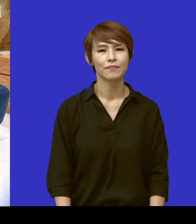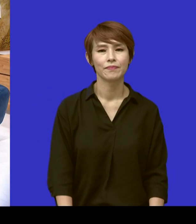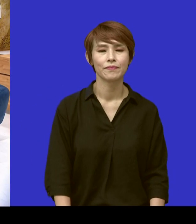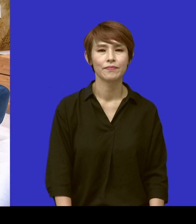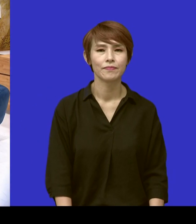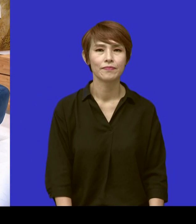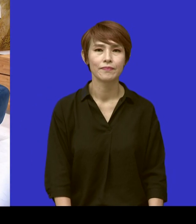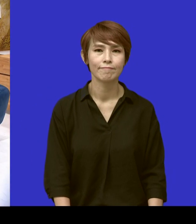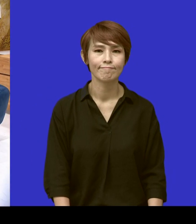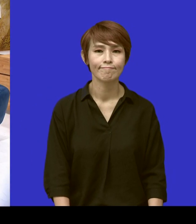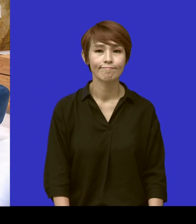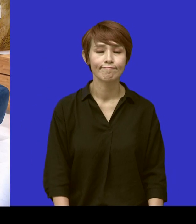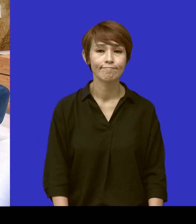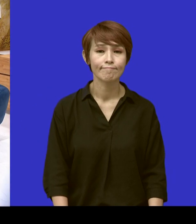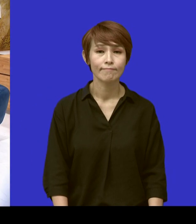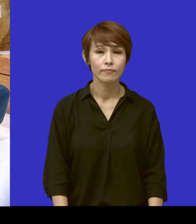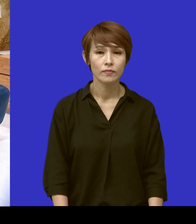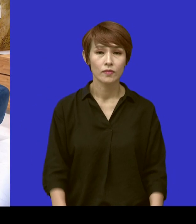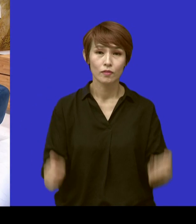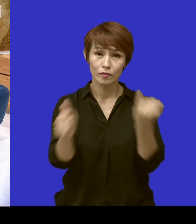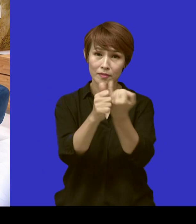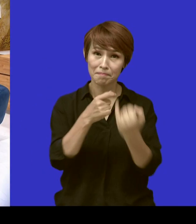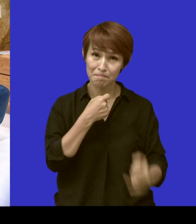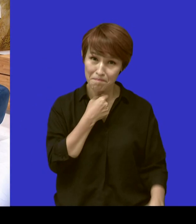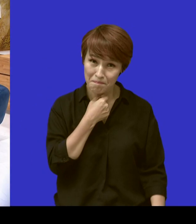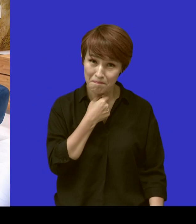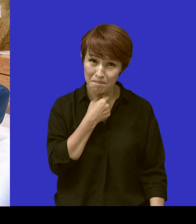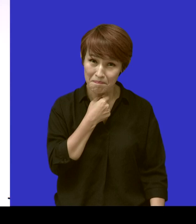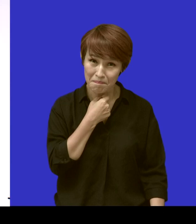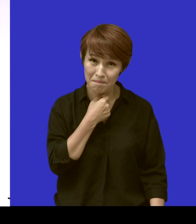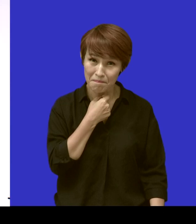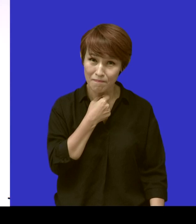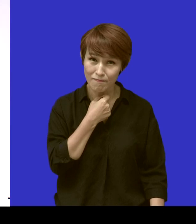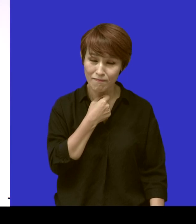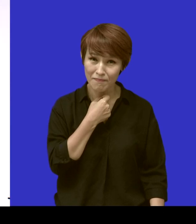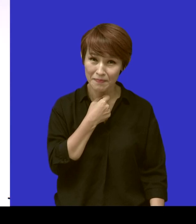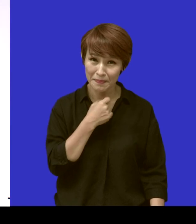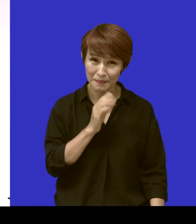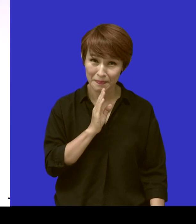그럼 뭐 결혼하고 싶은 생각은 없어요?